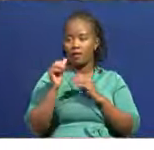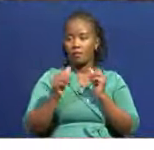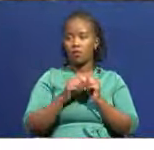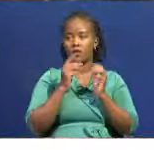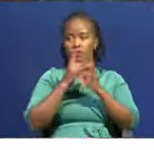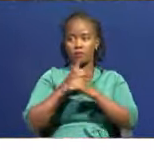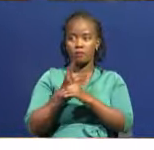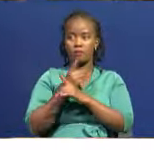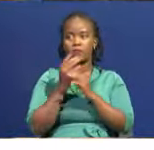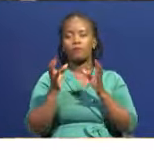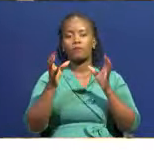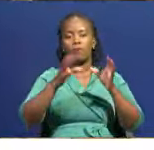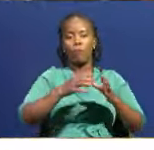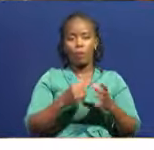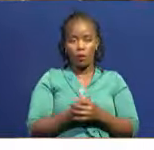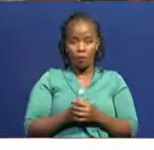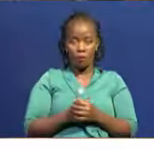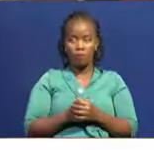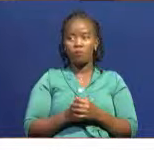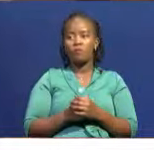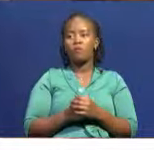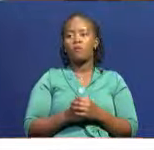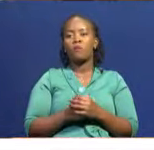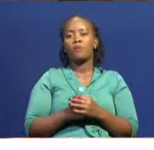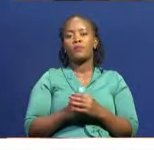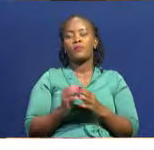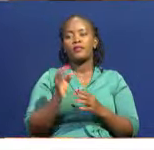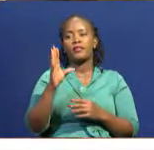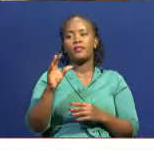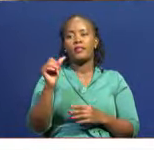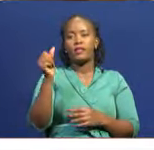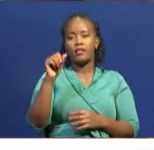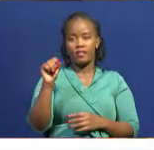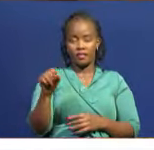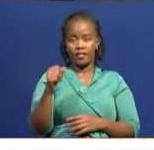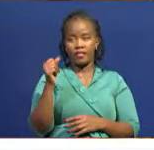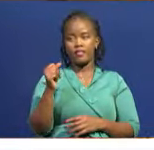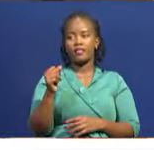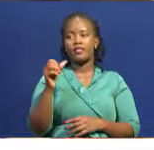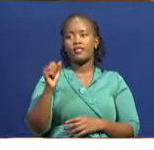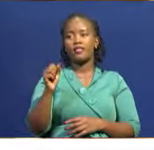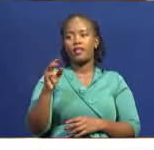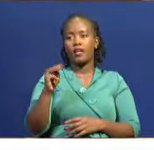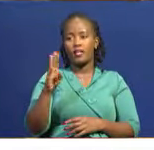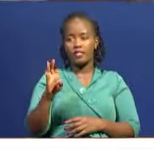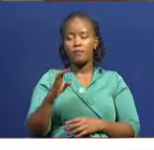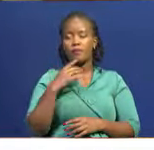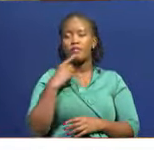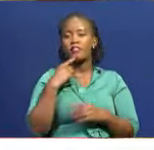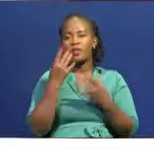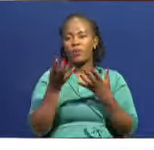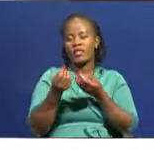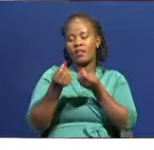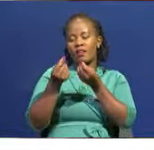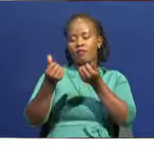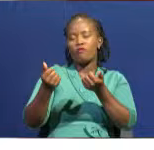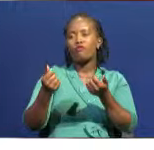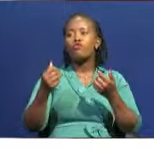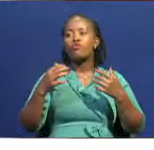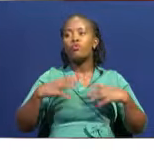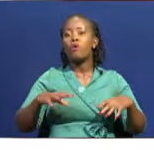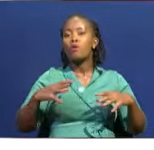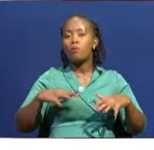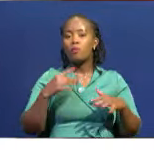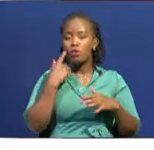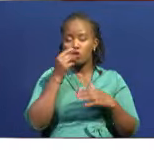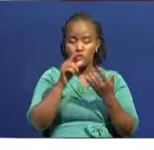wajasiriamali. Waziri wa biashara ndogondogo na mashirika, Wycliffe Oparanya, amesema ni watu wachache mno